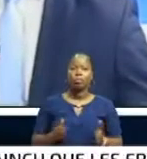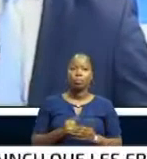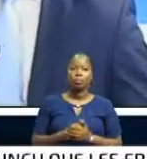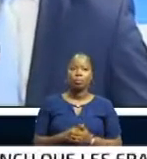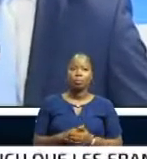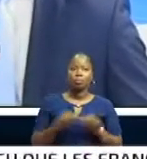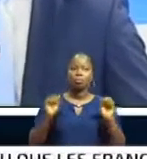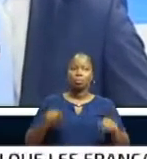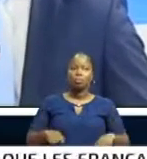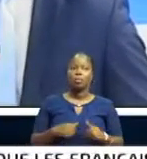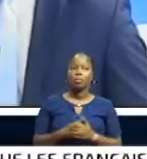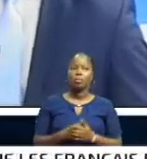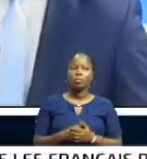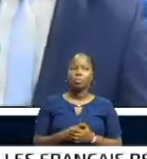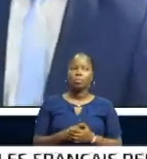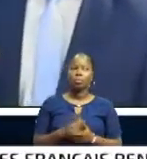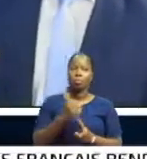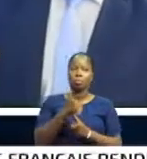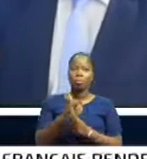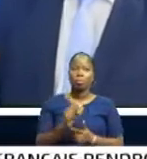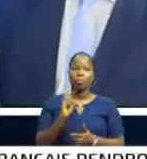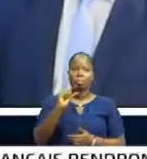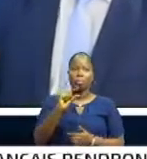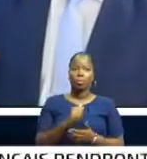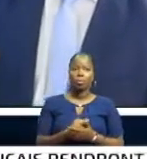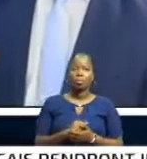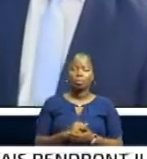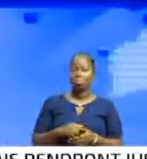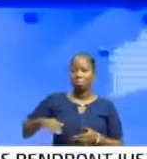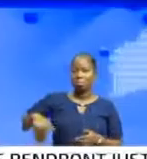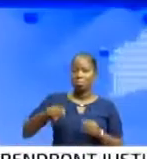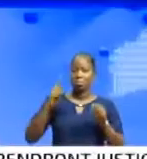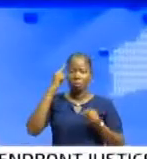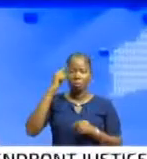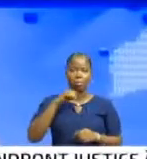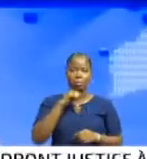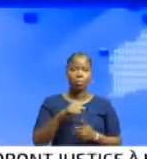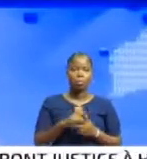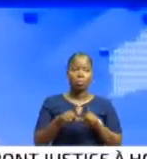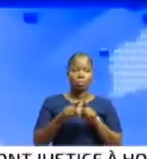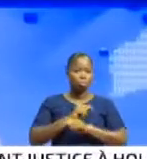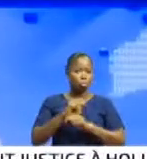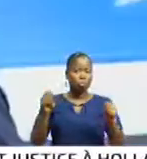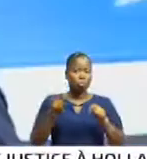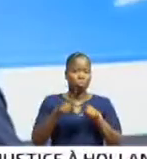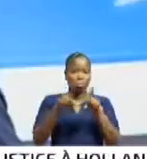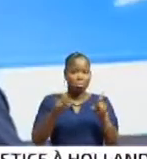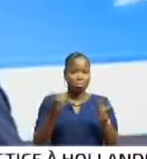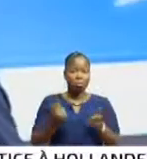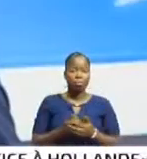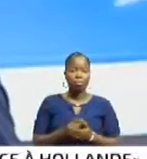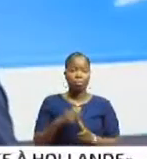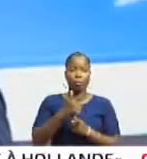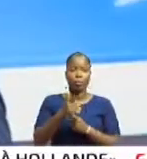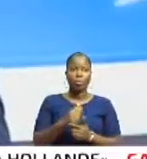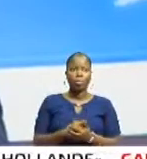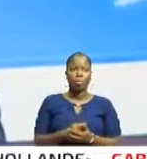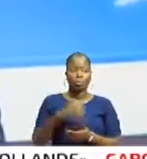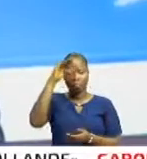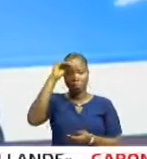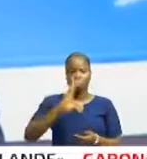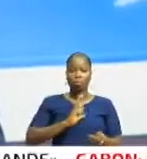on peut le vivre à la rue avec un peu de recul est ce que vous ne pensez pas que votre leader en a fait trop on commence la semaine 5